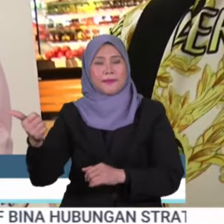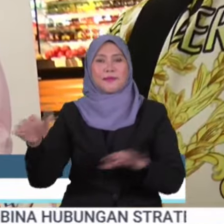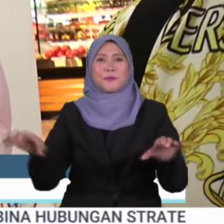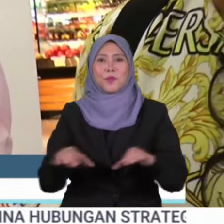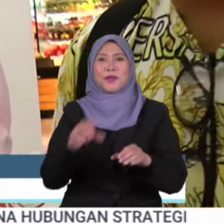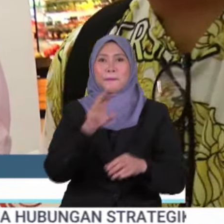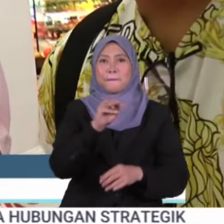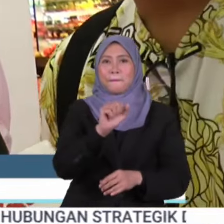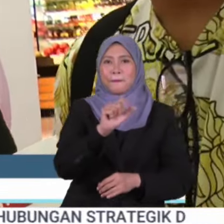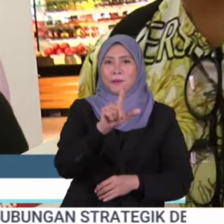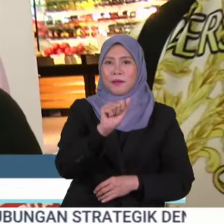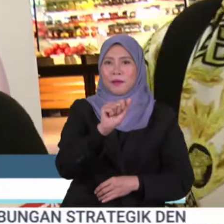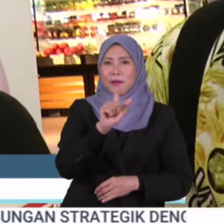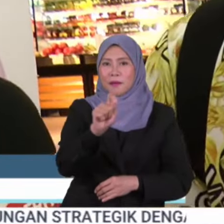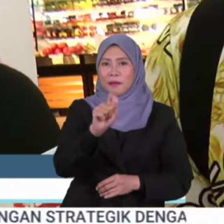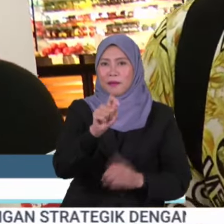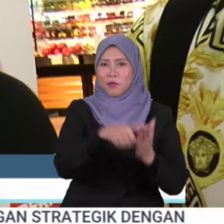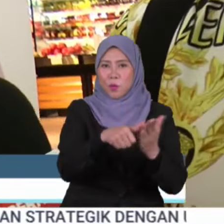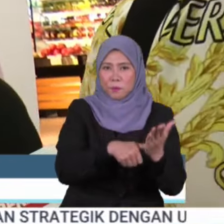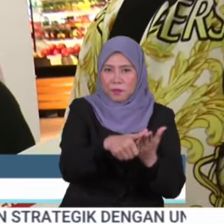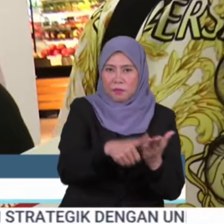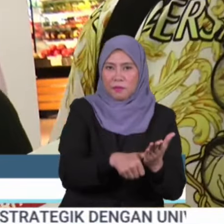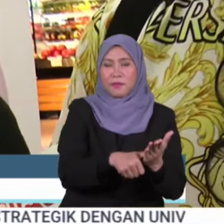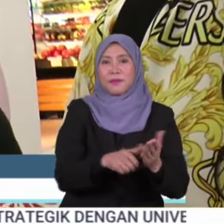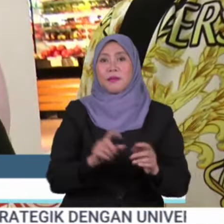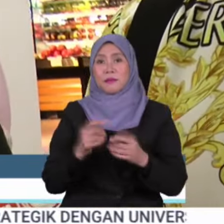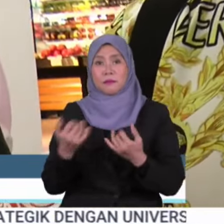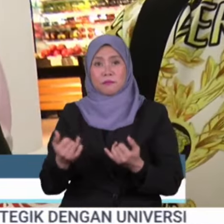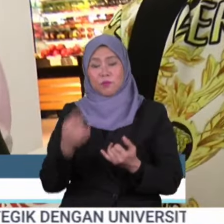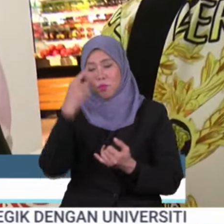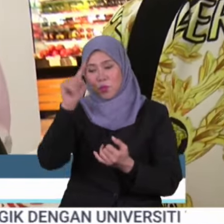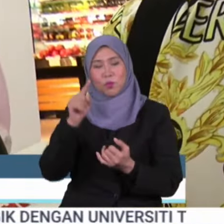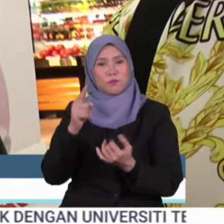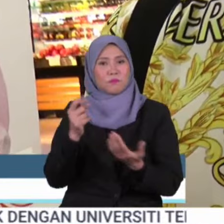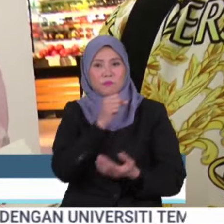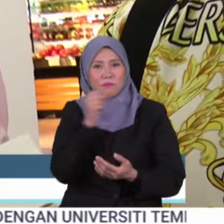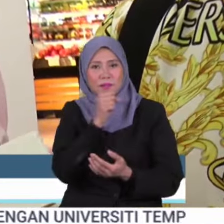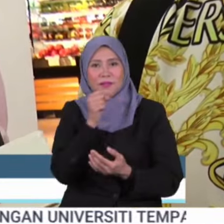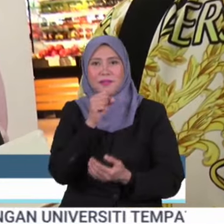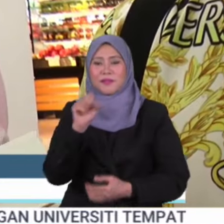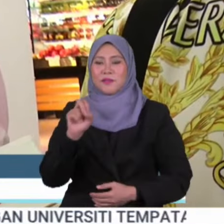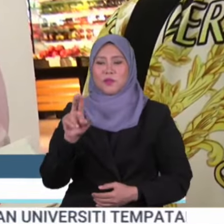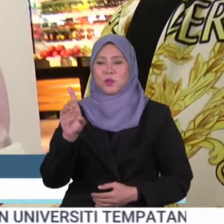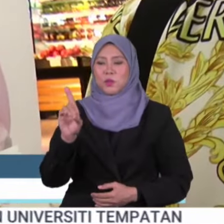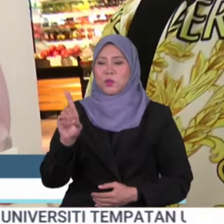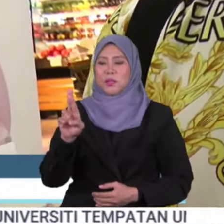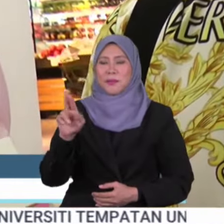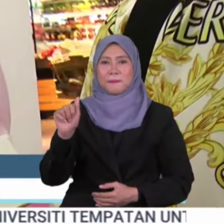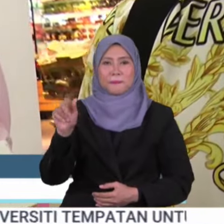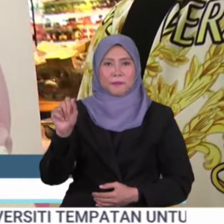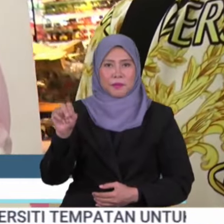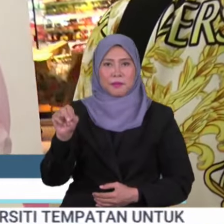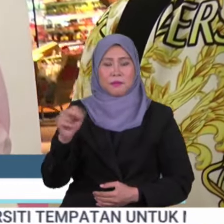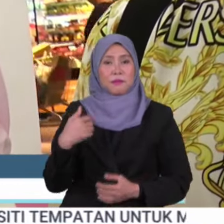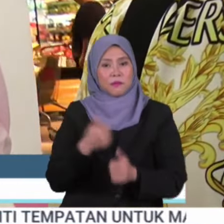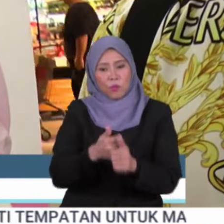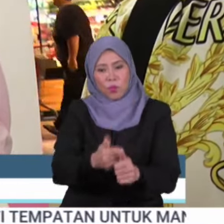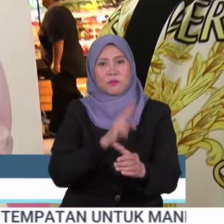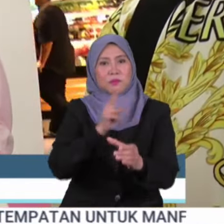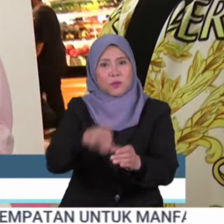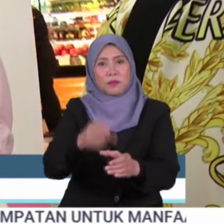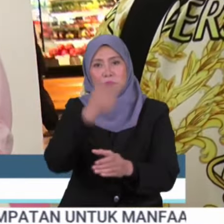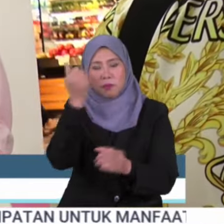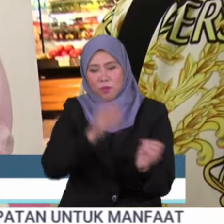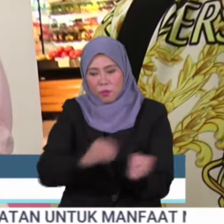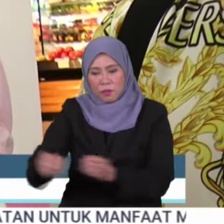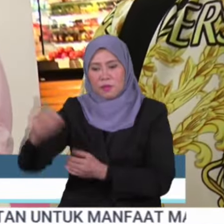buat dekat Malakat Mall tema Tribute Sudirman lah. Jadi kita ikut datang sini sebab